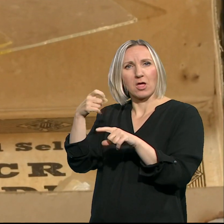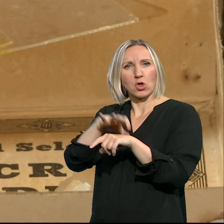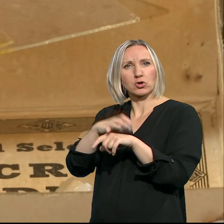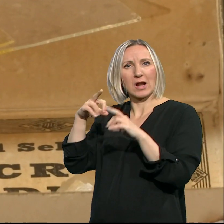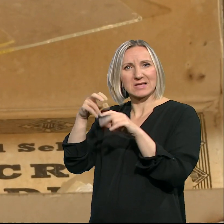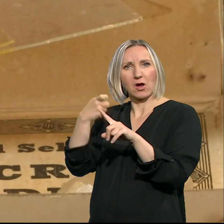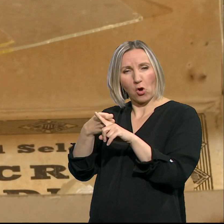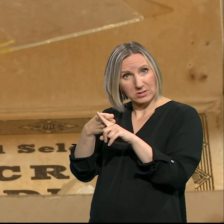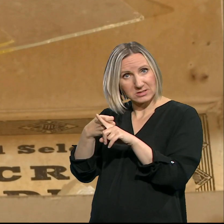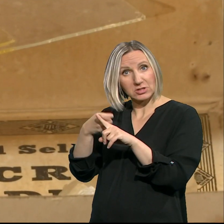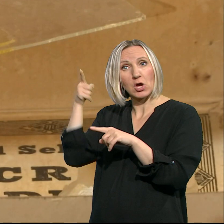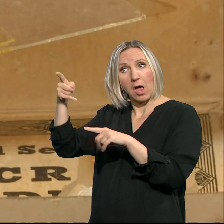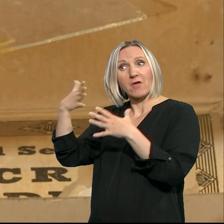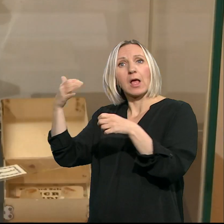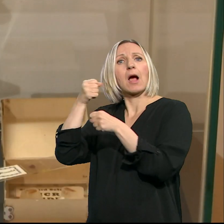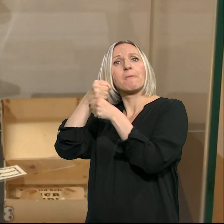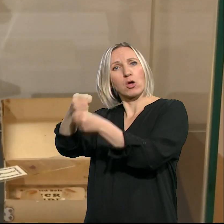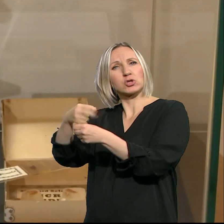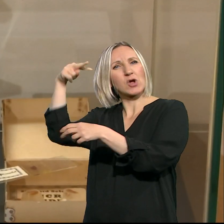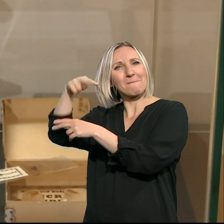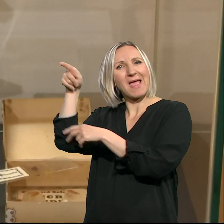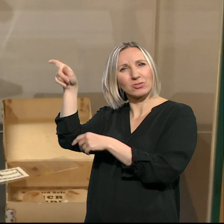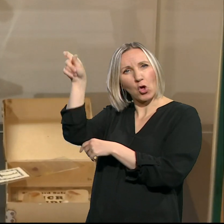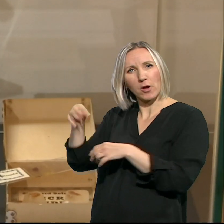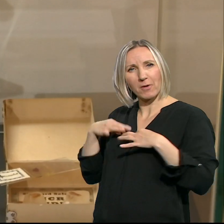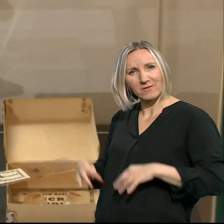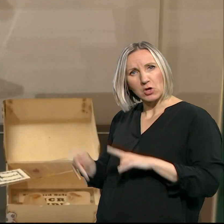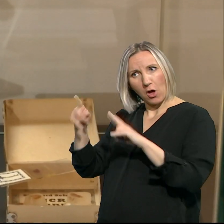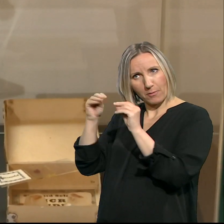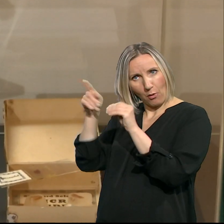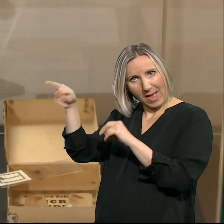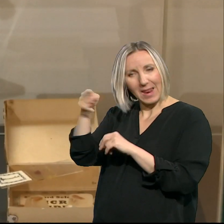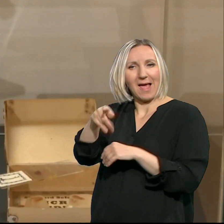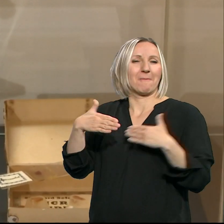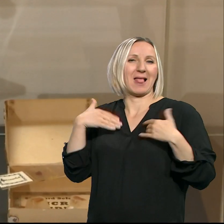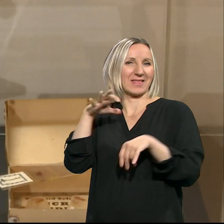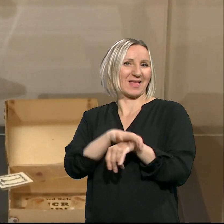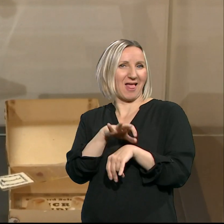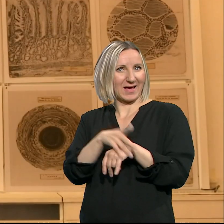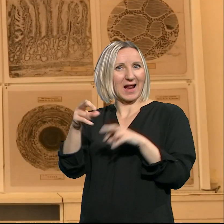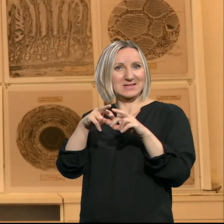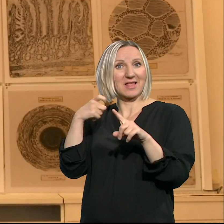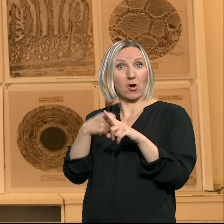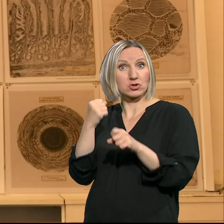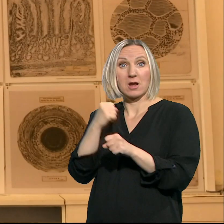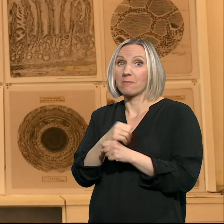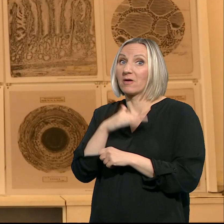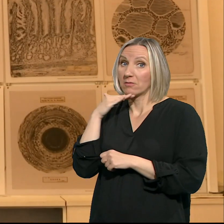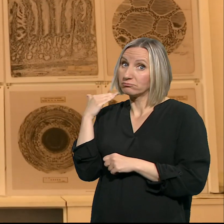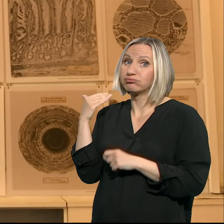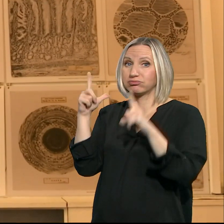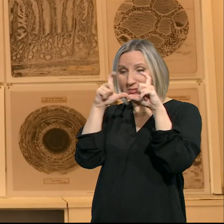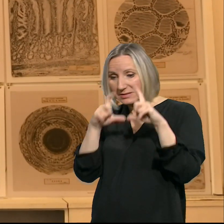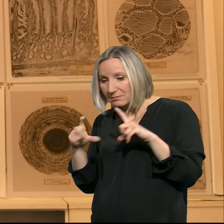i podršku profesora Buena, mladi lekar Aleksandar Kostić je napravio impozantnu zbirku